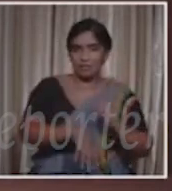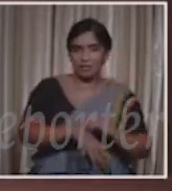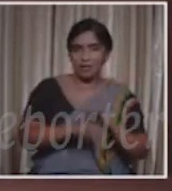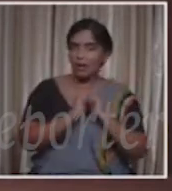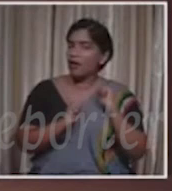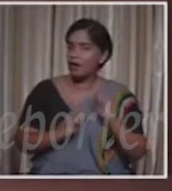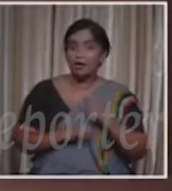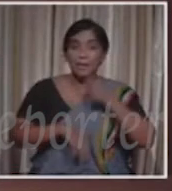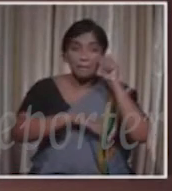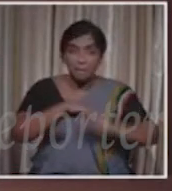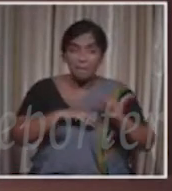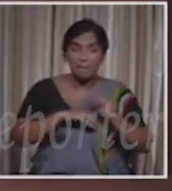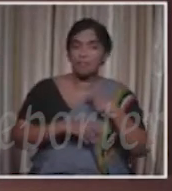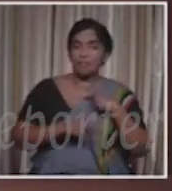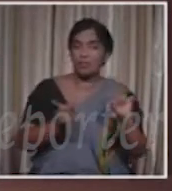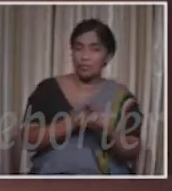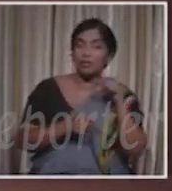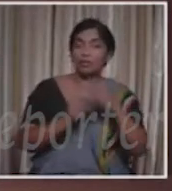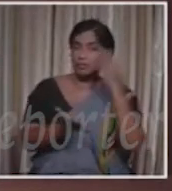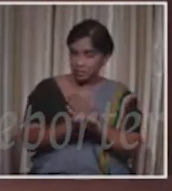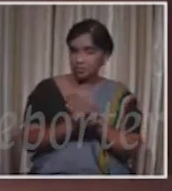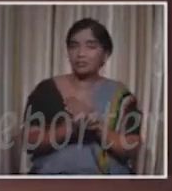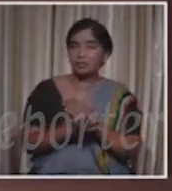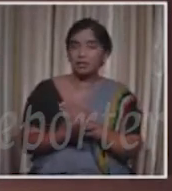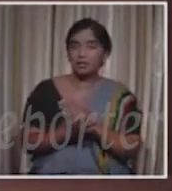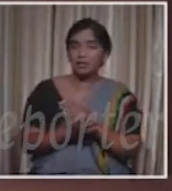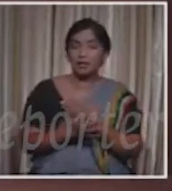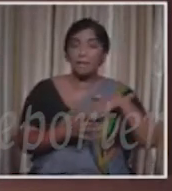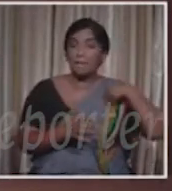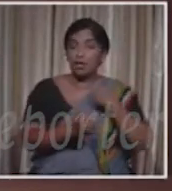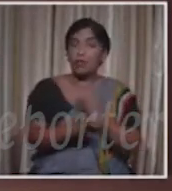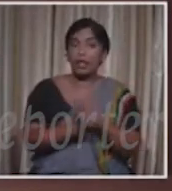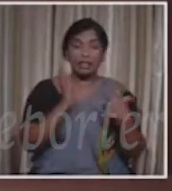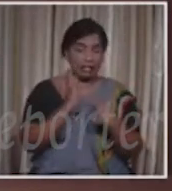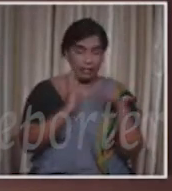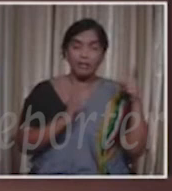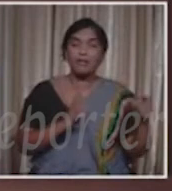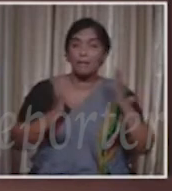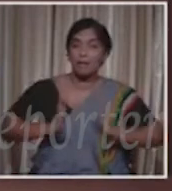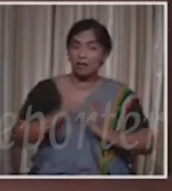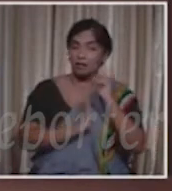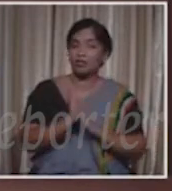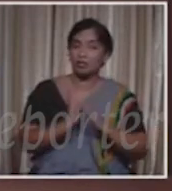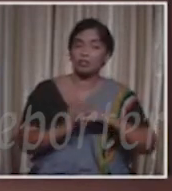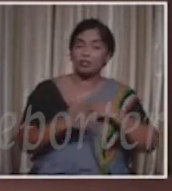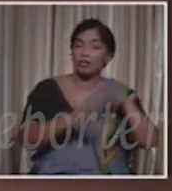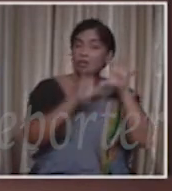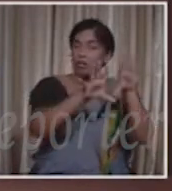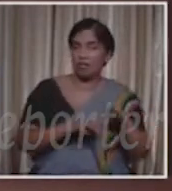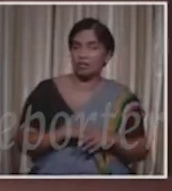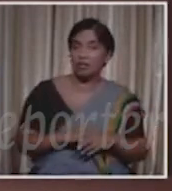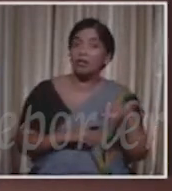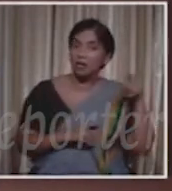එළියට පෙන්නන්නම් මම මේ කාලේ ගන්න නැහැ මේකට ඒ නිසා මොකද කරේ සැලසුම් කරා පහාරයක් ඒ පහාර වැළක්වීම සඳහා